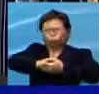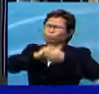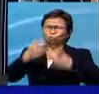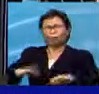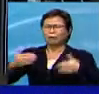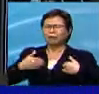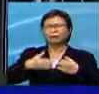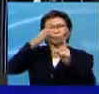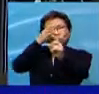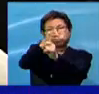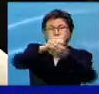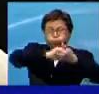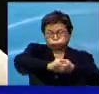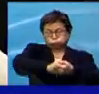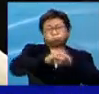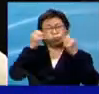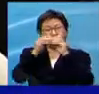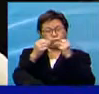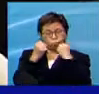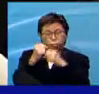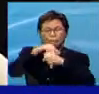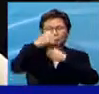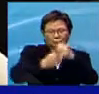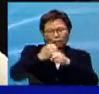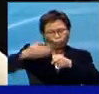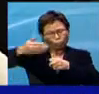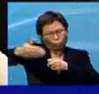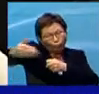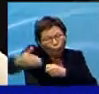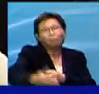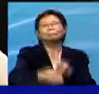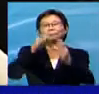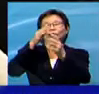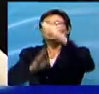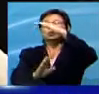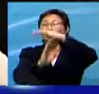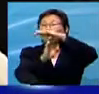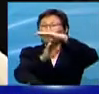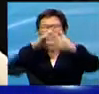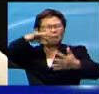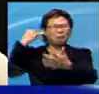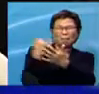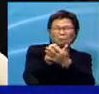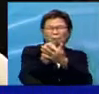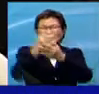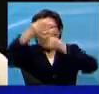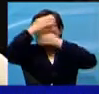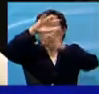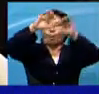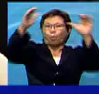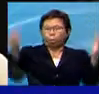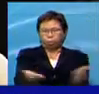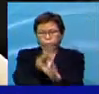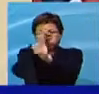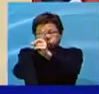Ini akan menjurus kepada hubungan yang lebih kukuh pada tahun-tahun mendatang. Aspek memerangi ekstremisme dan keganasan global akan menjadi